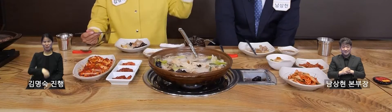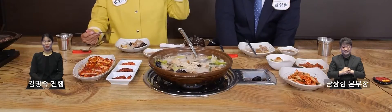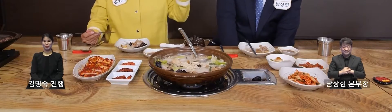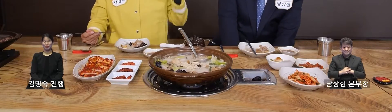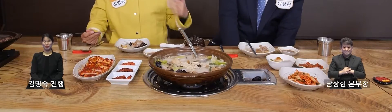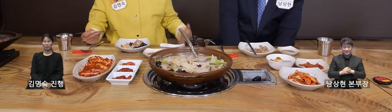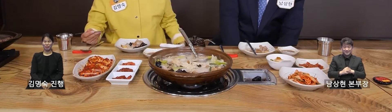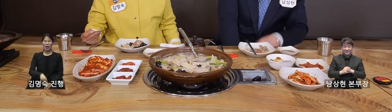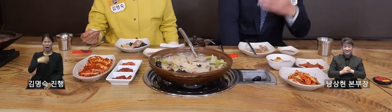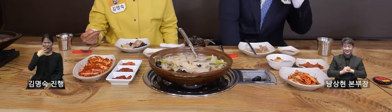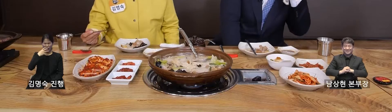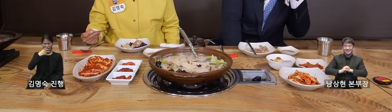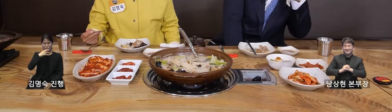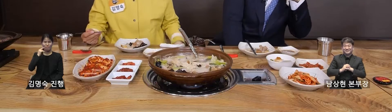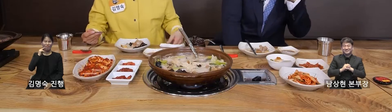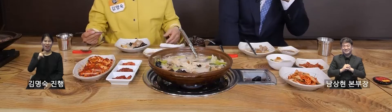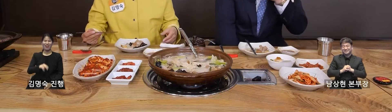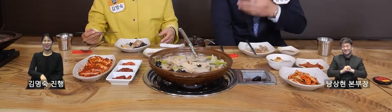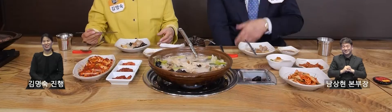맵다.